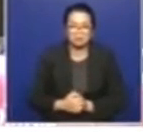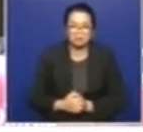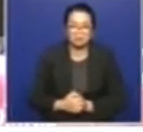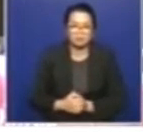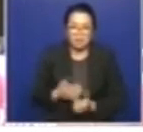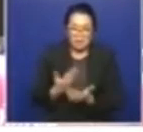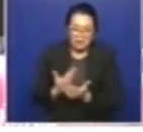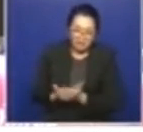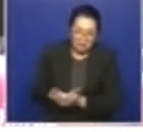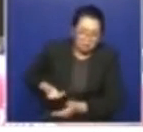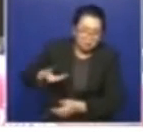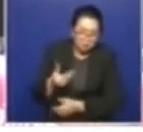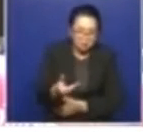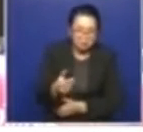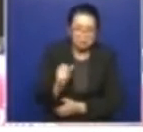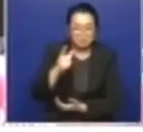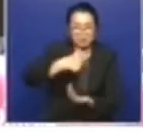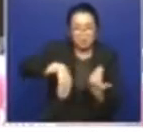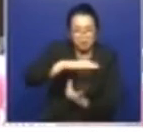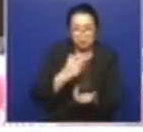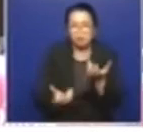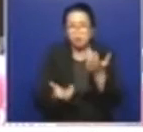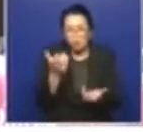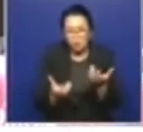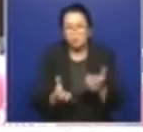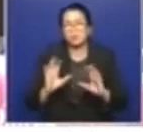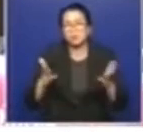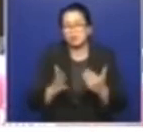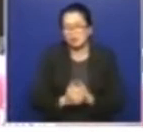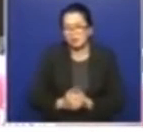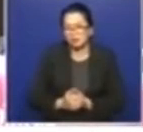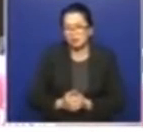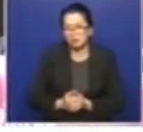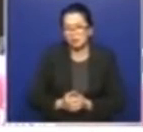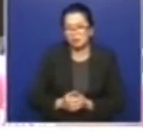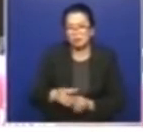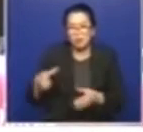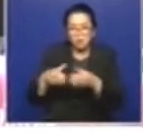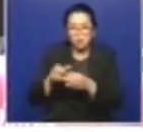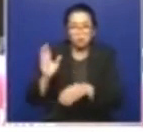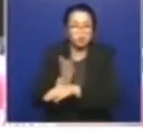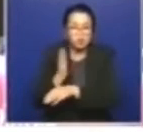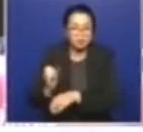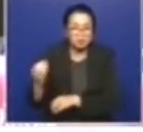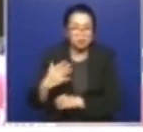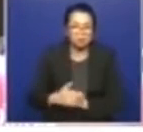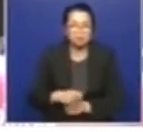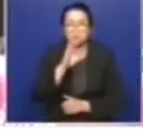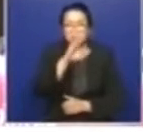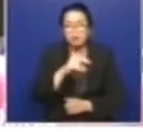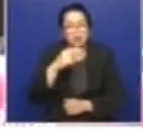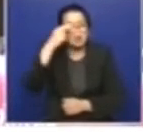บเศรษฐกิจวันนี้มันไม่สมดุลกับโรคถึงได้มีนักธุรกิจหลายคนบอกว่าท่านนายกถ้า